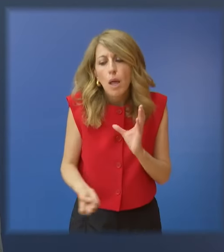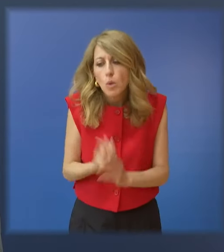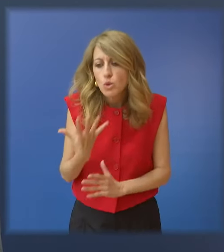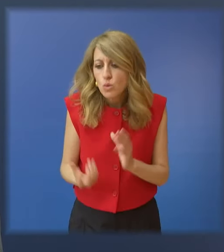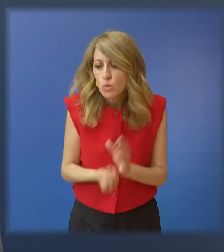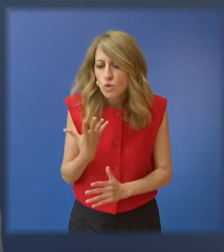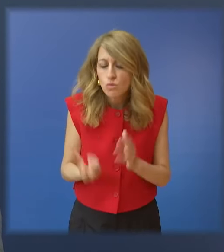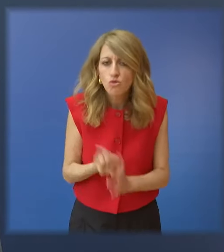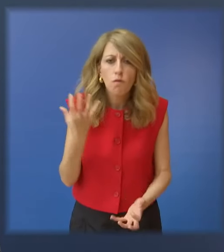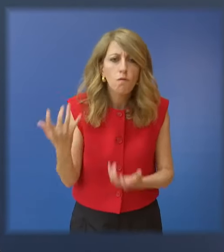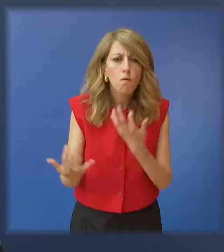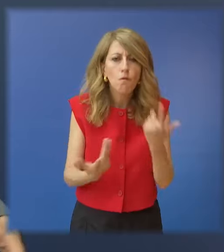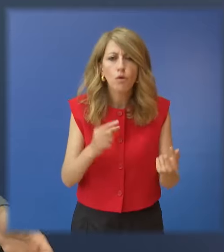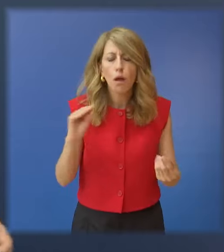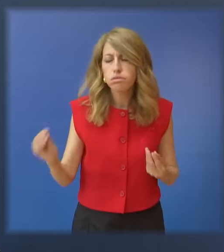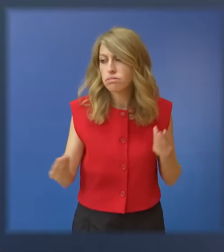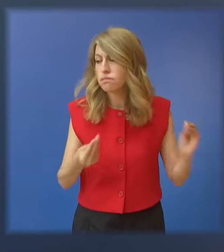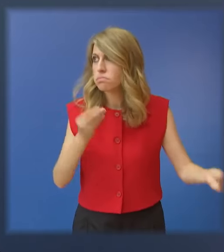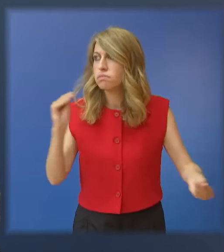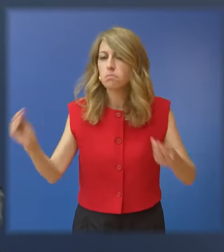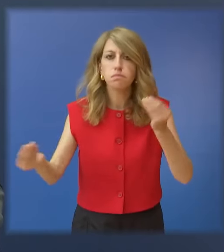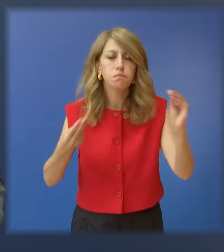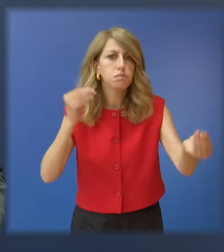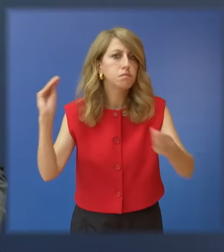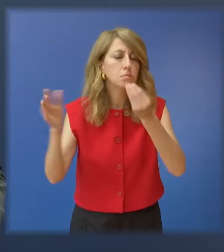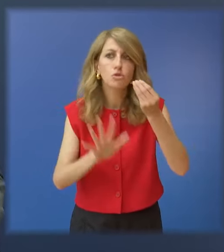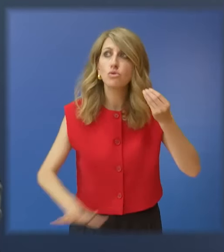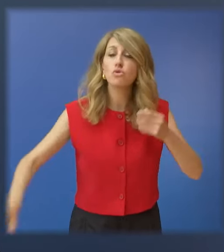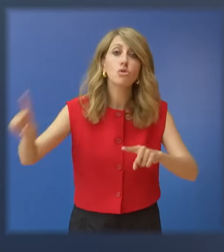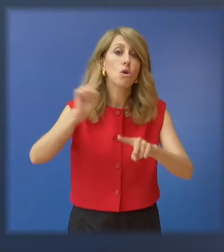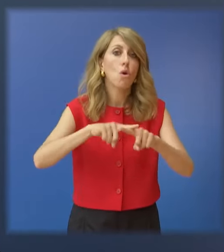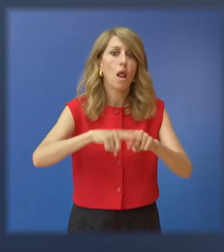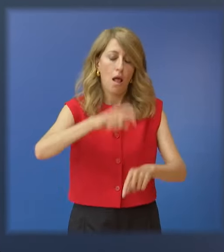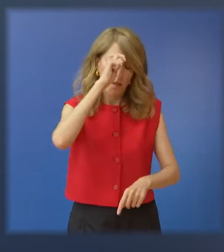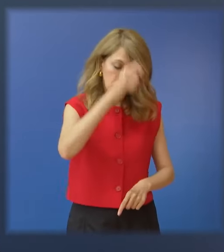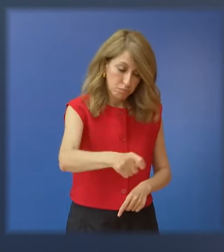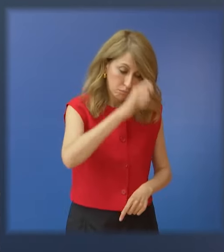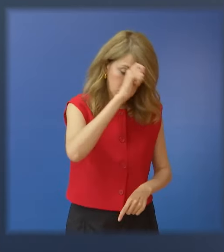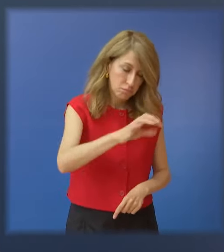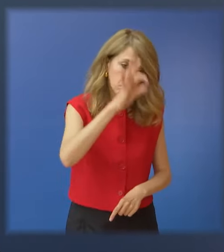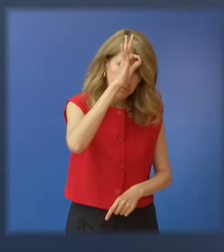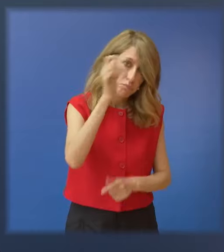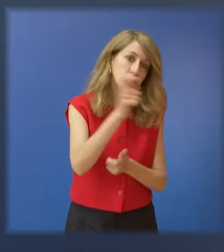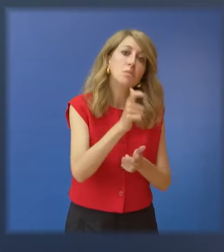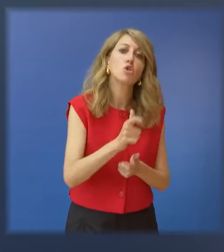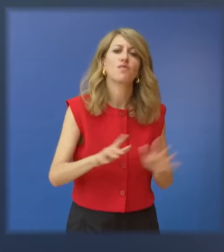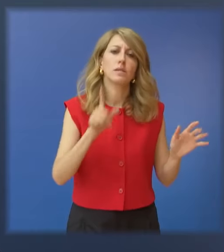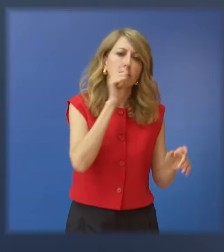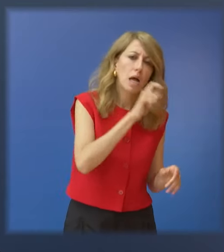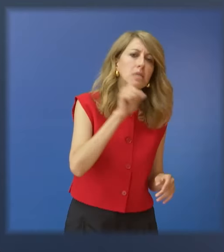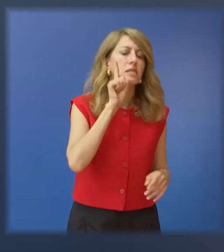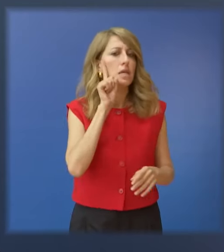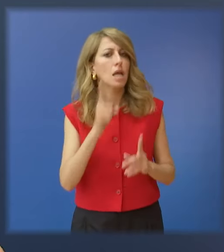να επέμβουν τα οι γυναίκες και οι άνδρες του πυροσβεστικού σώματος οι εθελοντές δασοπυροσβέστες